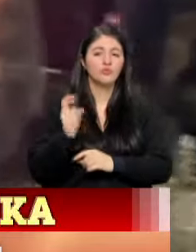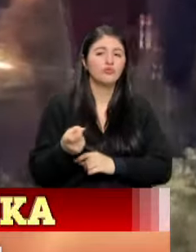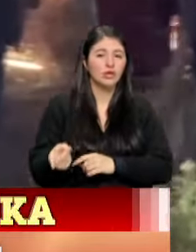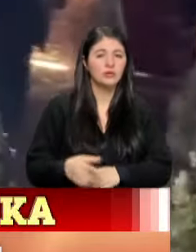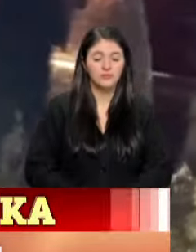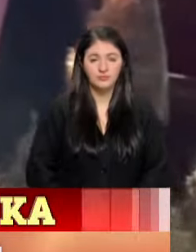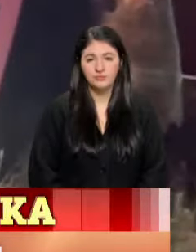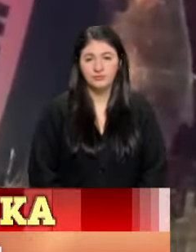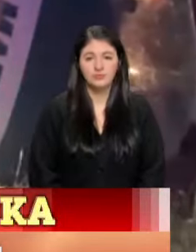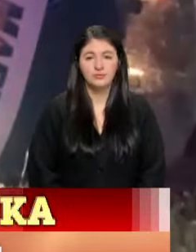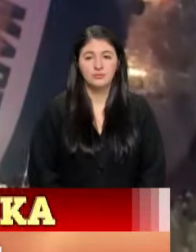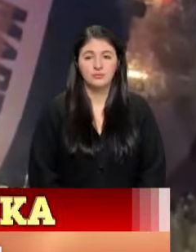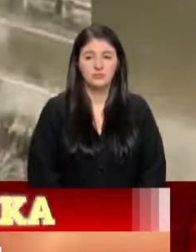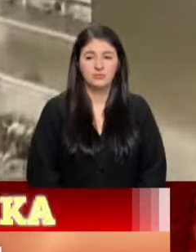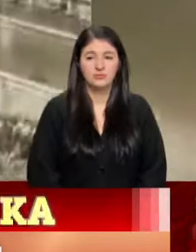bulacak.